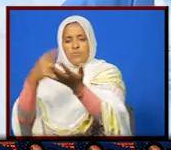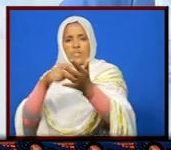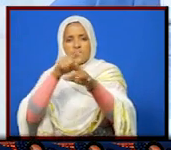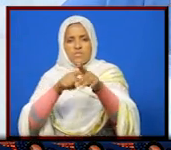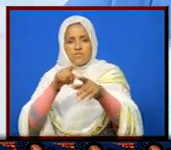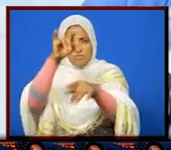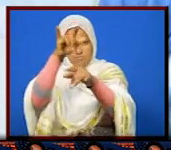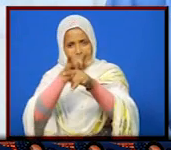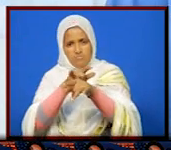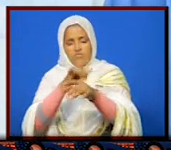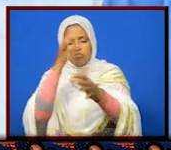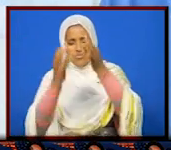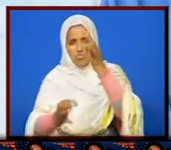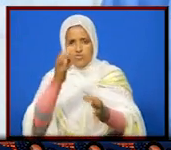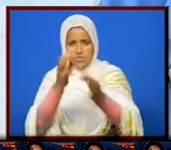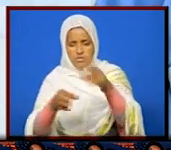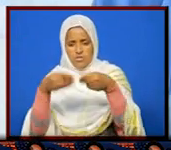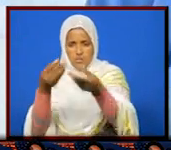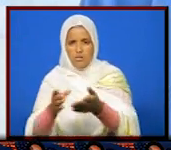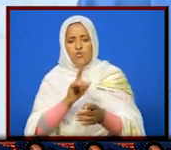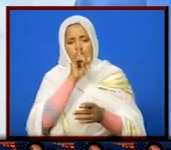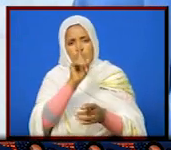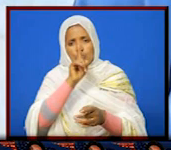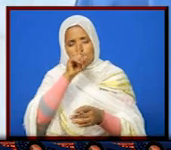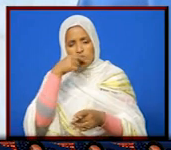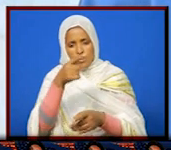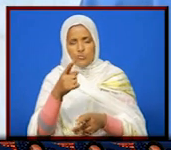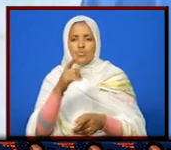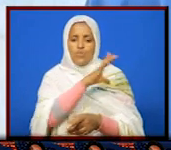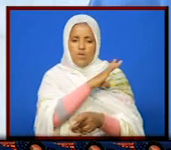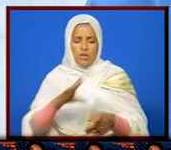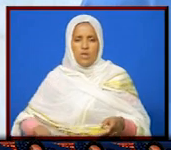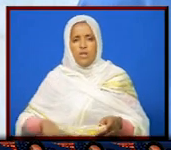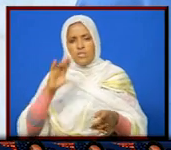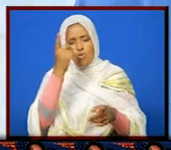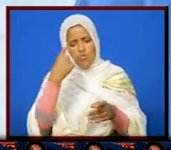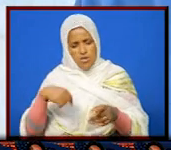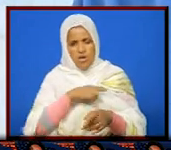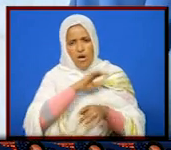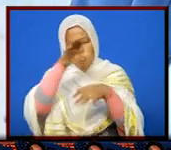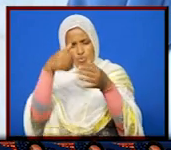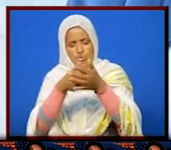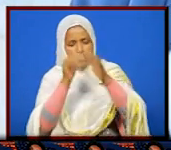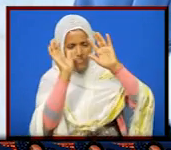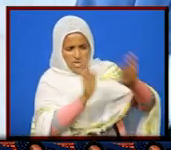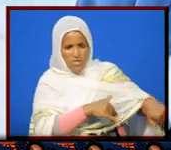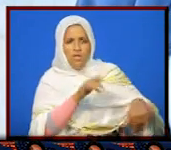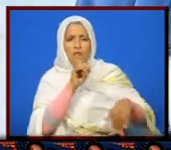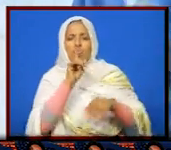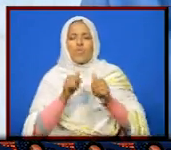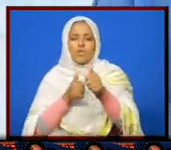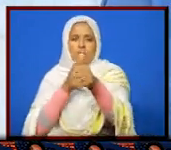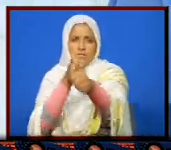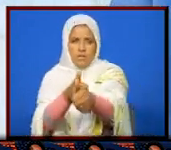ጊዜ እንግዲህ ፍርድ ይፈረዳል። እውነት እውነት እላችኋለሁ፣ እንደ ጌታ ሆይ እኛ ሁሉንም ትተን ነው